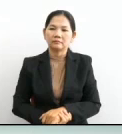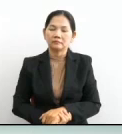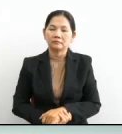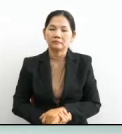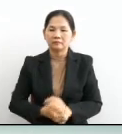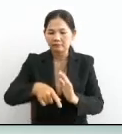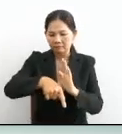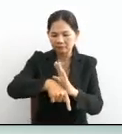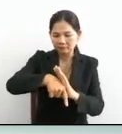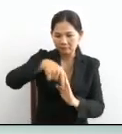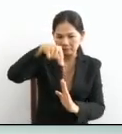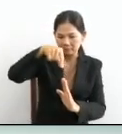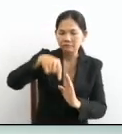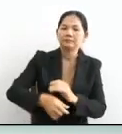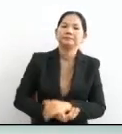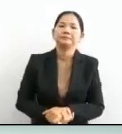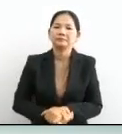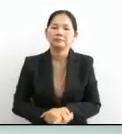nóng cá